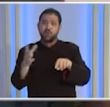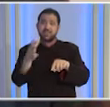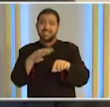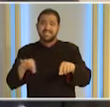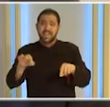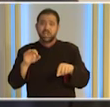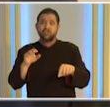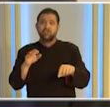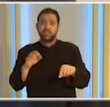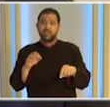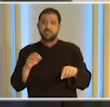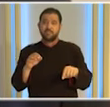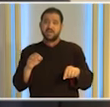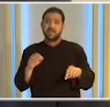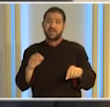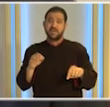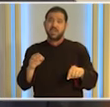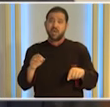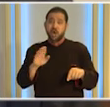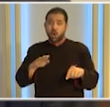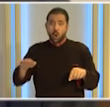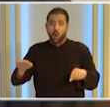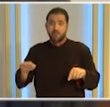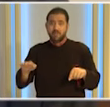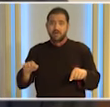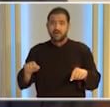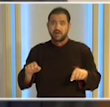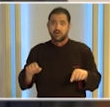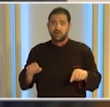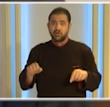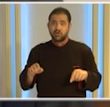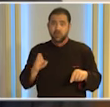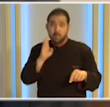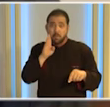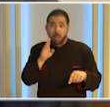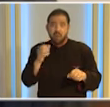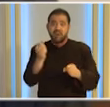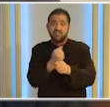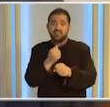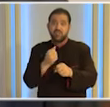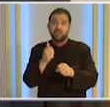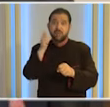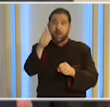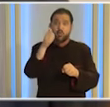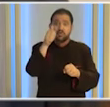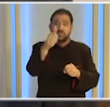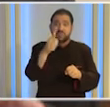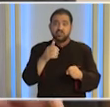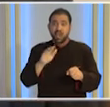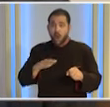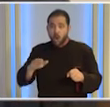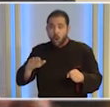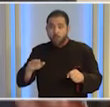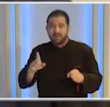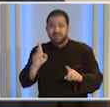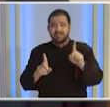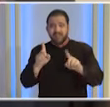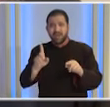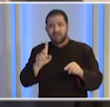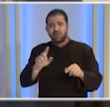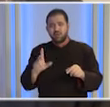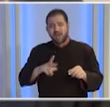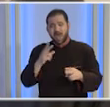și mama l-ar fi născut și pe al 11 dacă nu-l pierdea în luna 4 și ceva. A răcit, a ridicat niște gădeți în